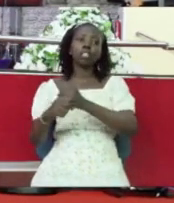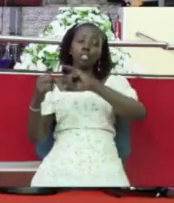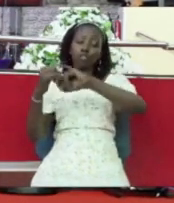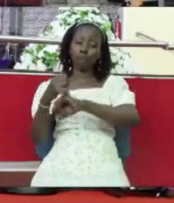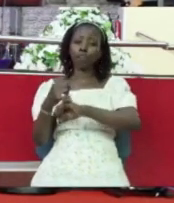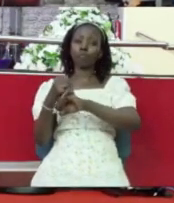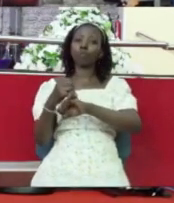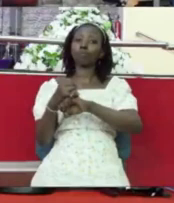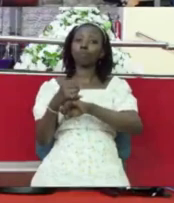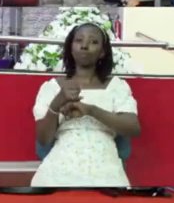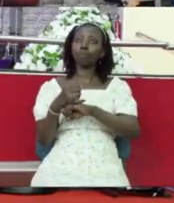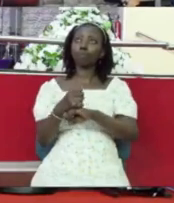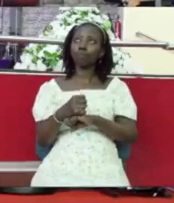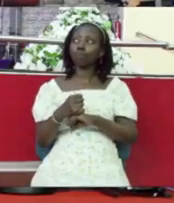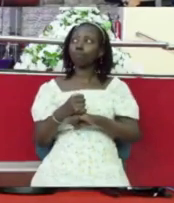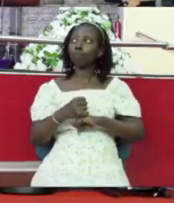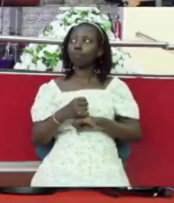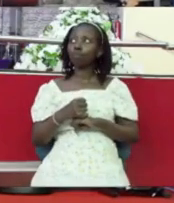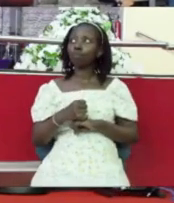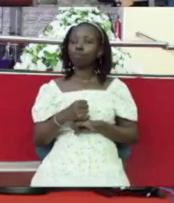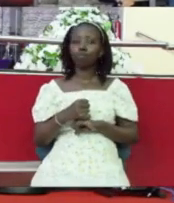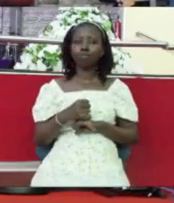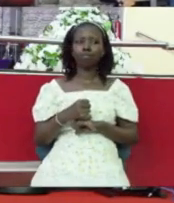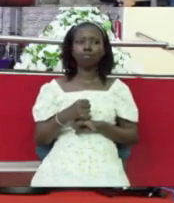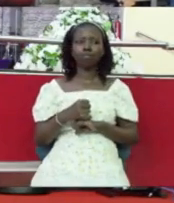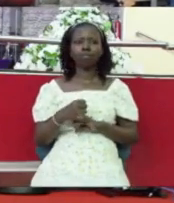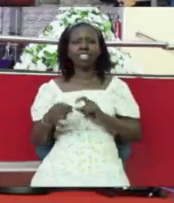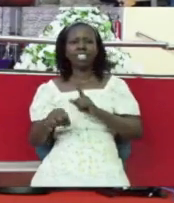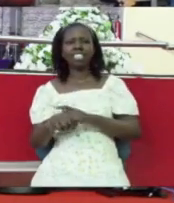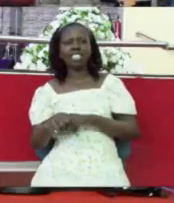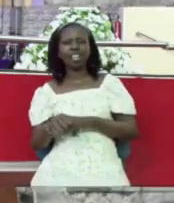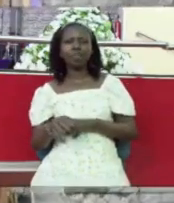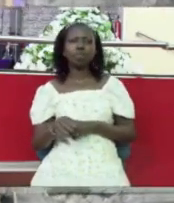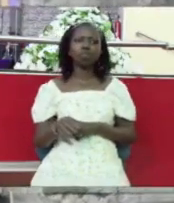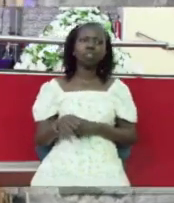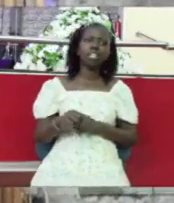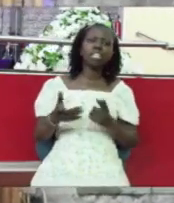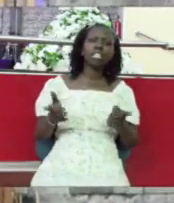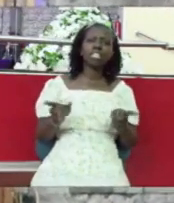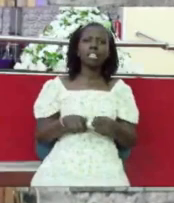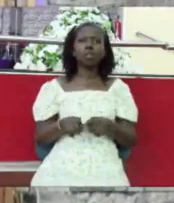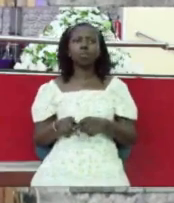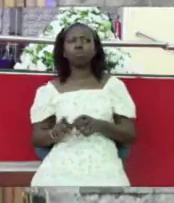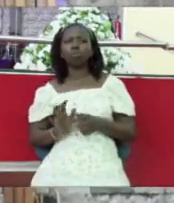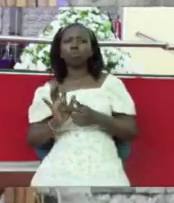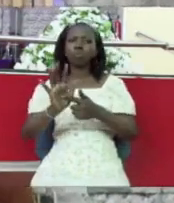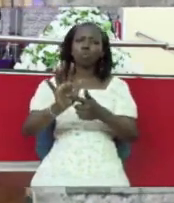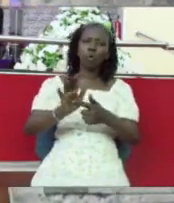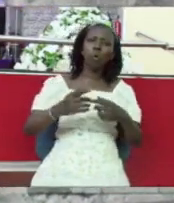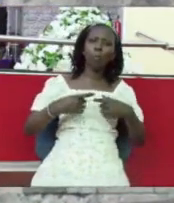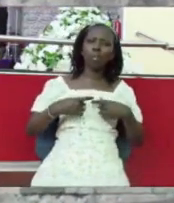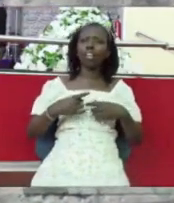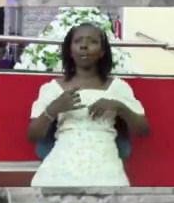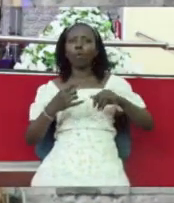mwaka mmoja na miaka sita ya ndoa. Cinema, it is time to flex your muscles. You want to occupy space. You want to say this is my territory. Saa hiyo